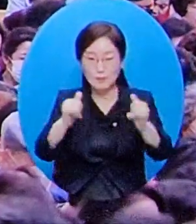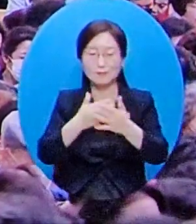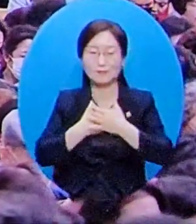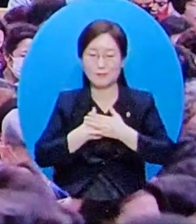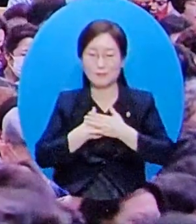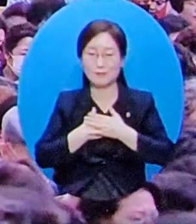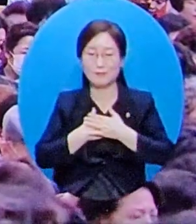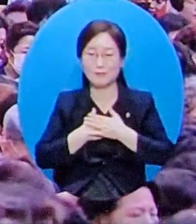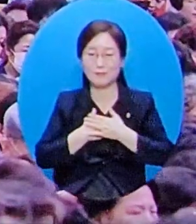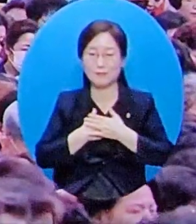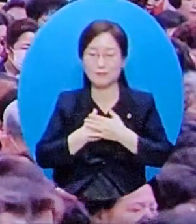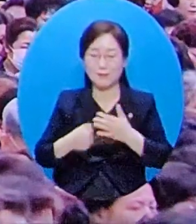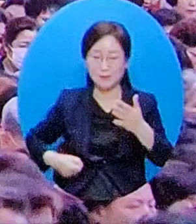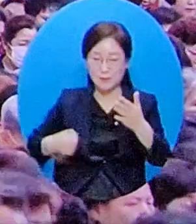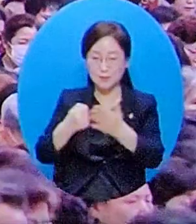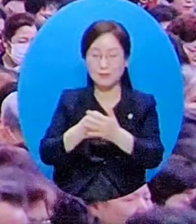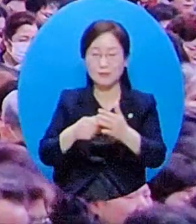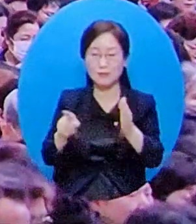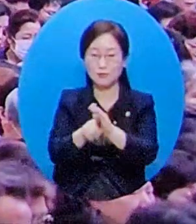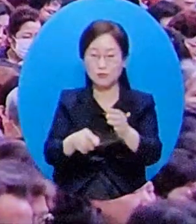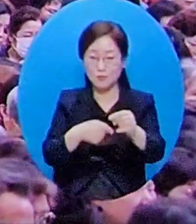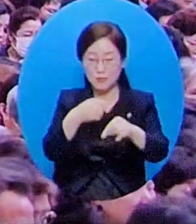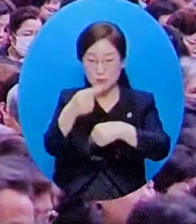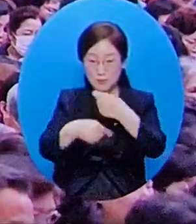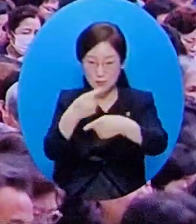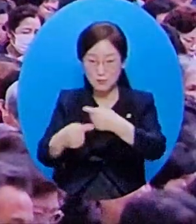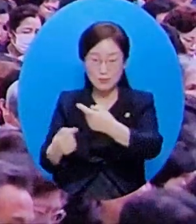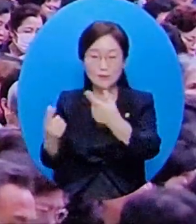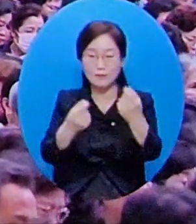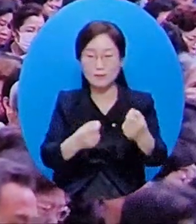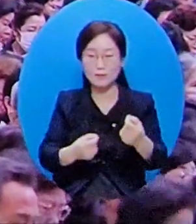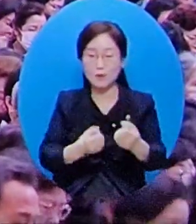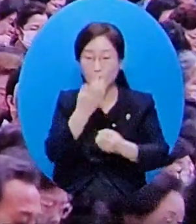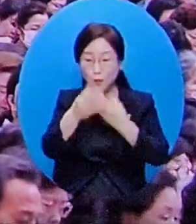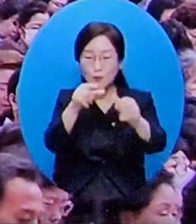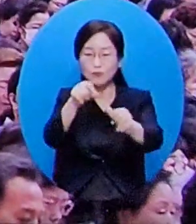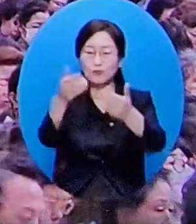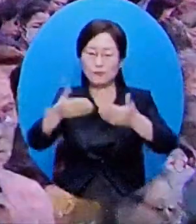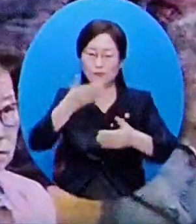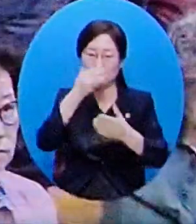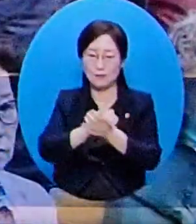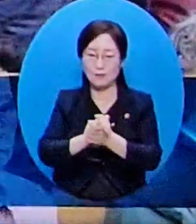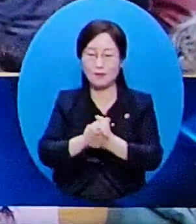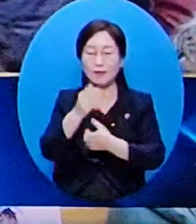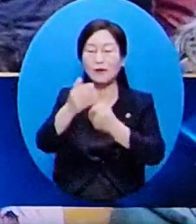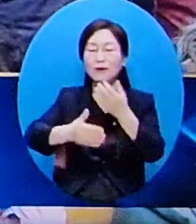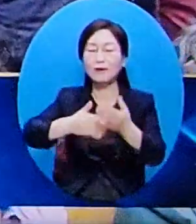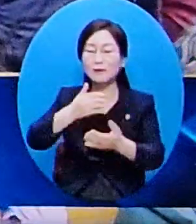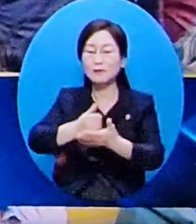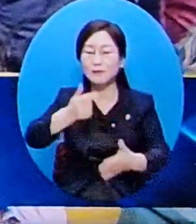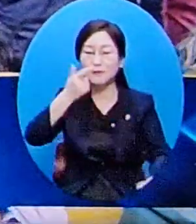얹고 이 결심기도를 믿음으로 고백해 주시기 바랍니다. 믿음의 고백으로 구원에 이르게 됩니다. 하나님 아버지,